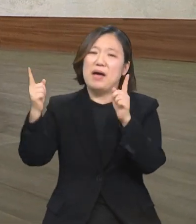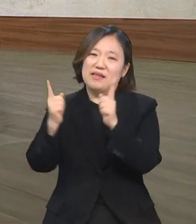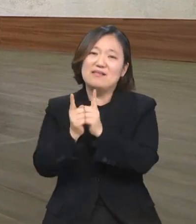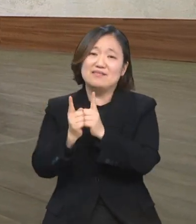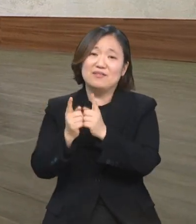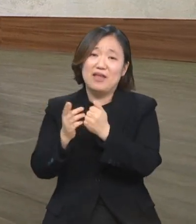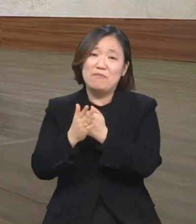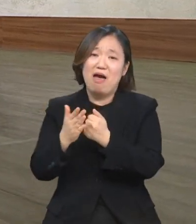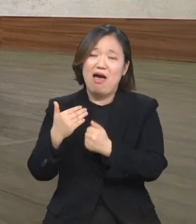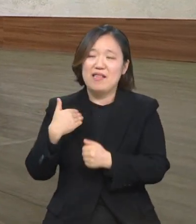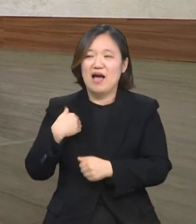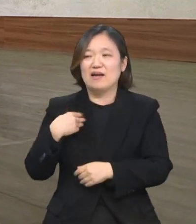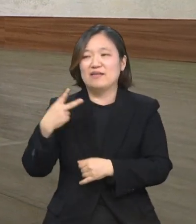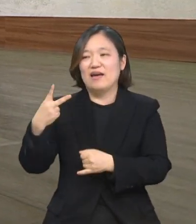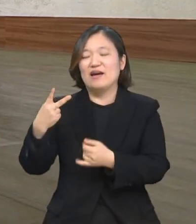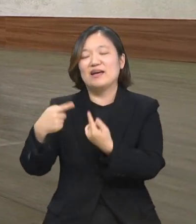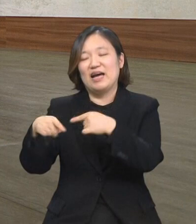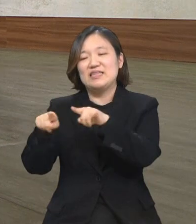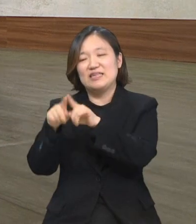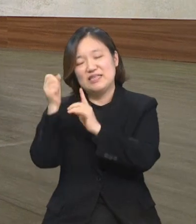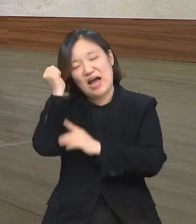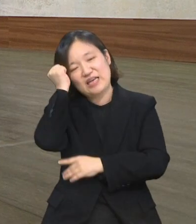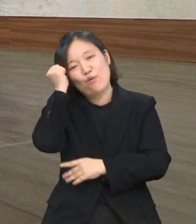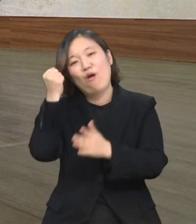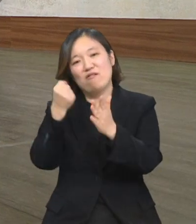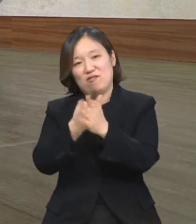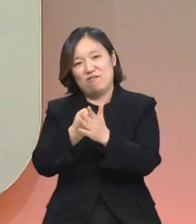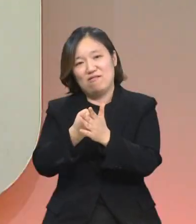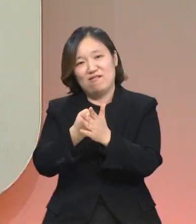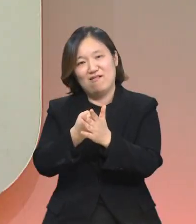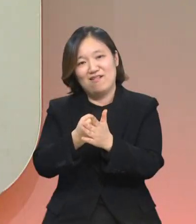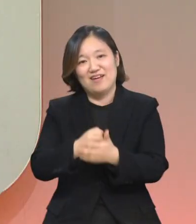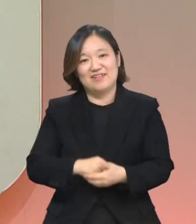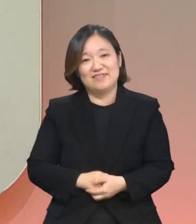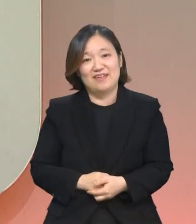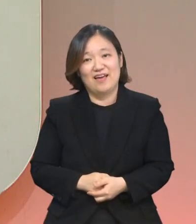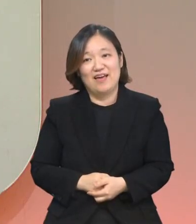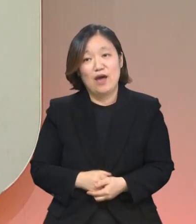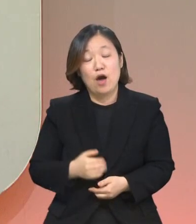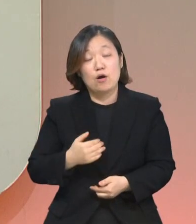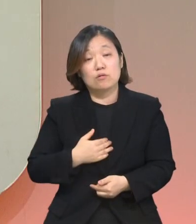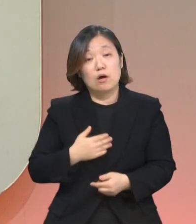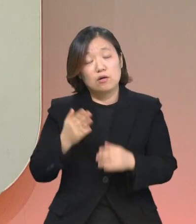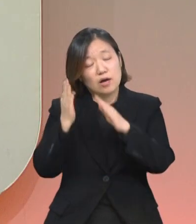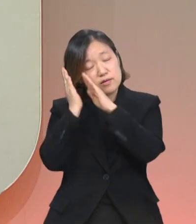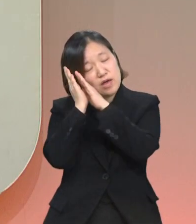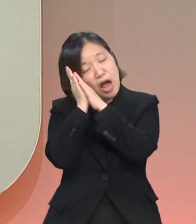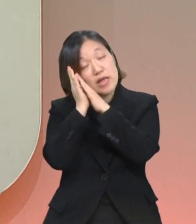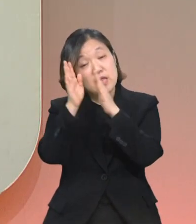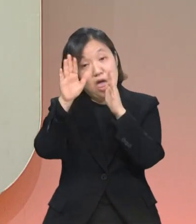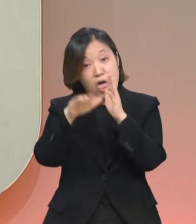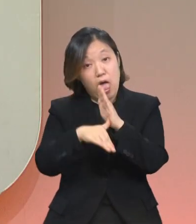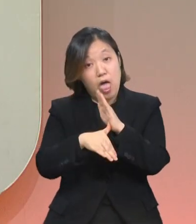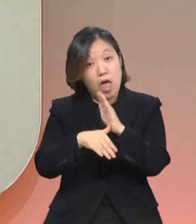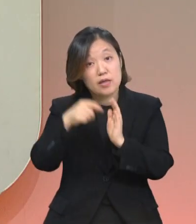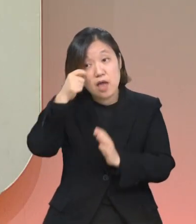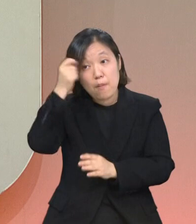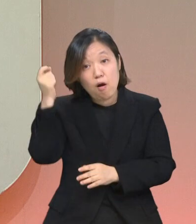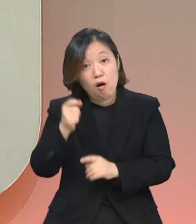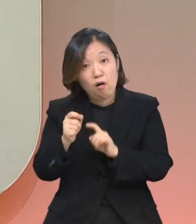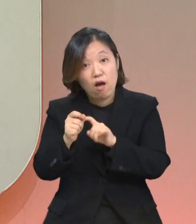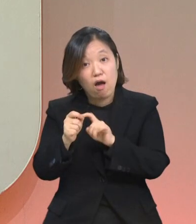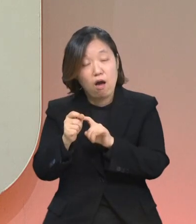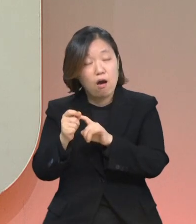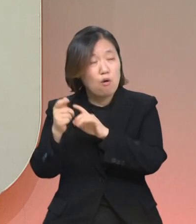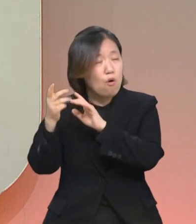보겠냐 싶어서 옆에서 하룻밤 잤대요 밤에 이렇게 자는데 새벽에 뭐가 새벽에